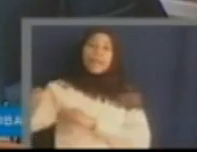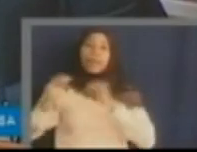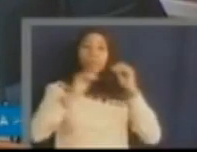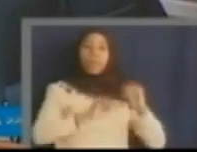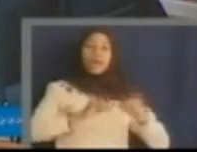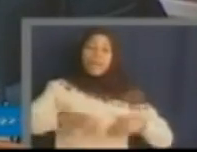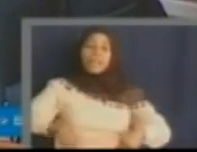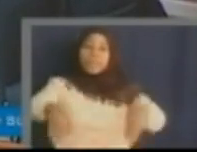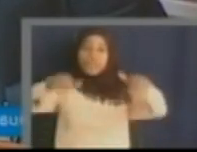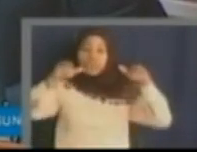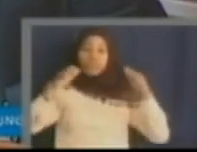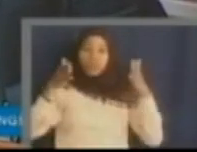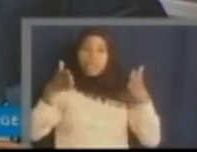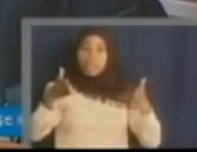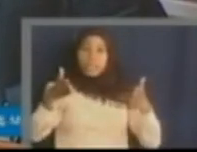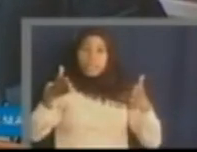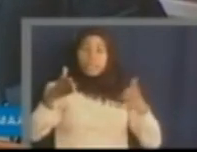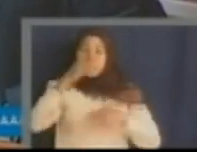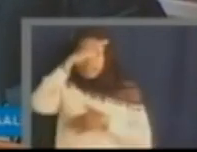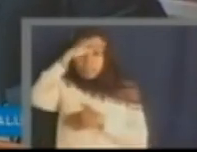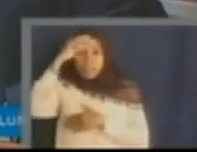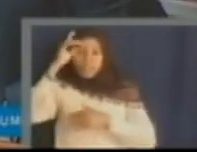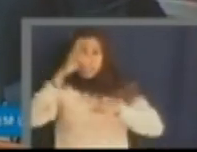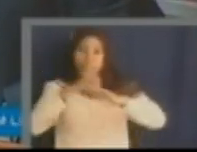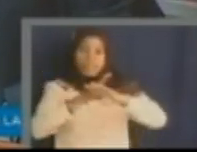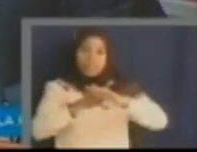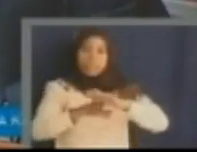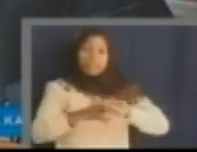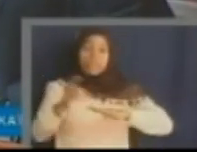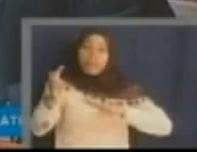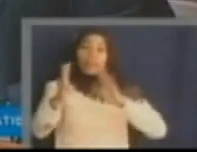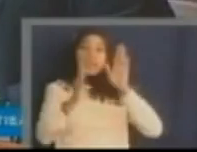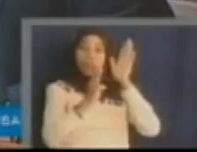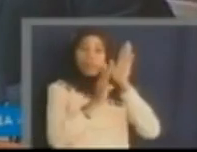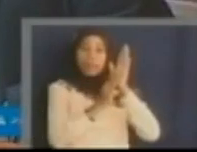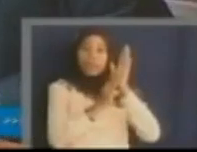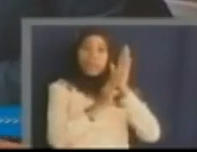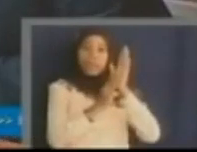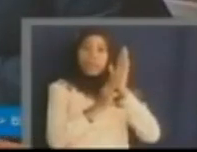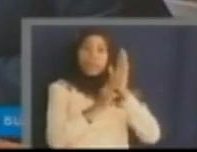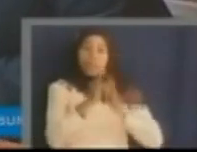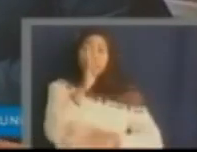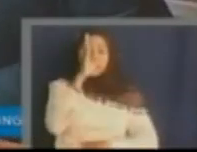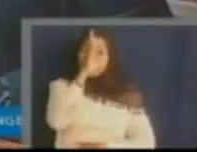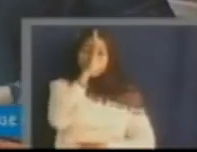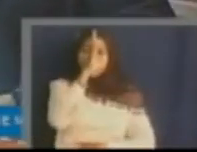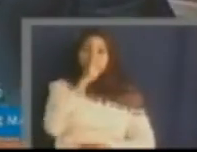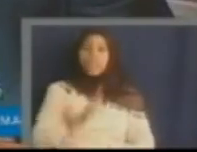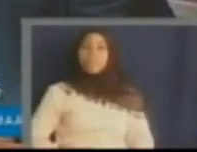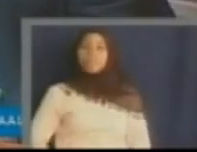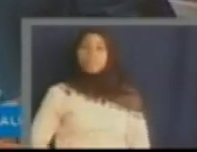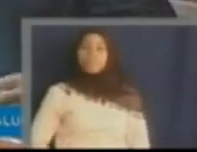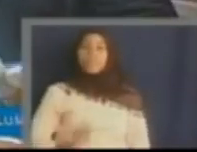Naona kuna 8:02, nadhani saa 8 mchana, sababu imeandikwa kamati namba 8:08. Kwa hiyo